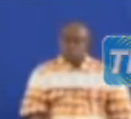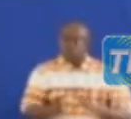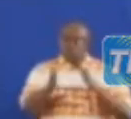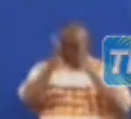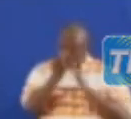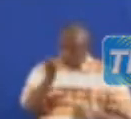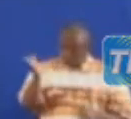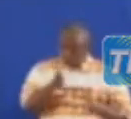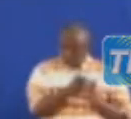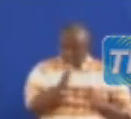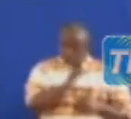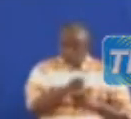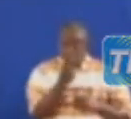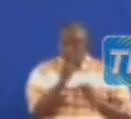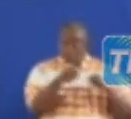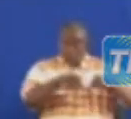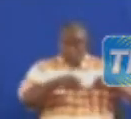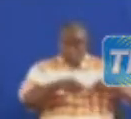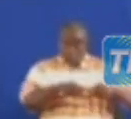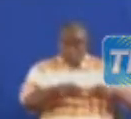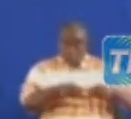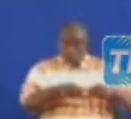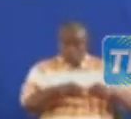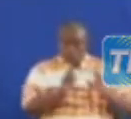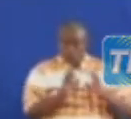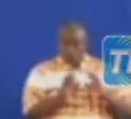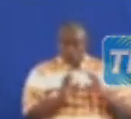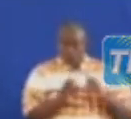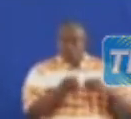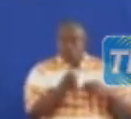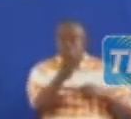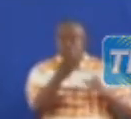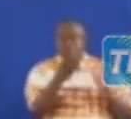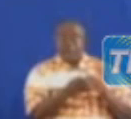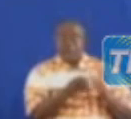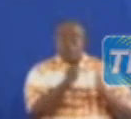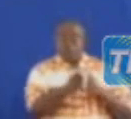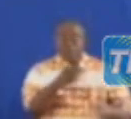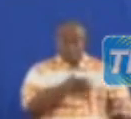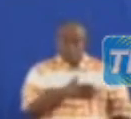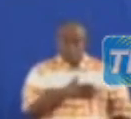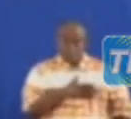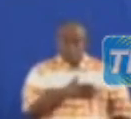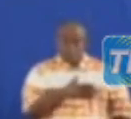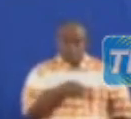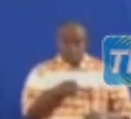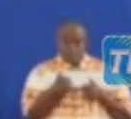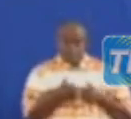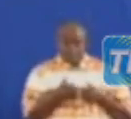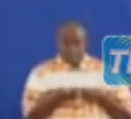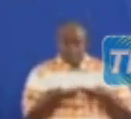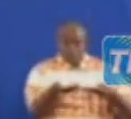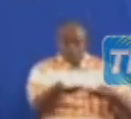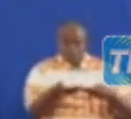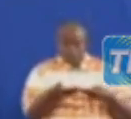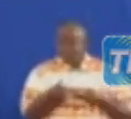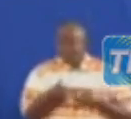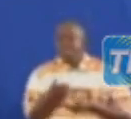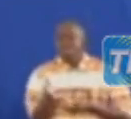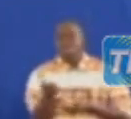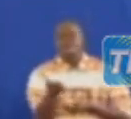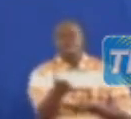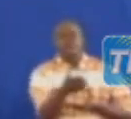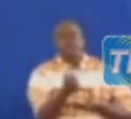Februari 2023, mafungu 28 ya Ofisi ya Rais Temisemi yalitarajia kupokea na kukusanya